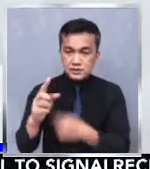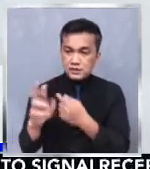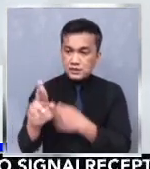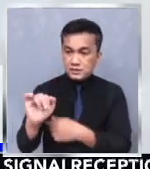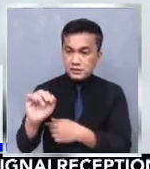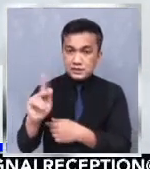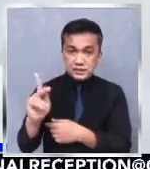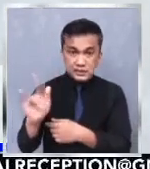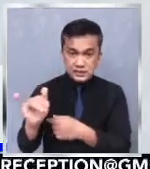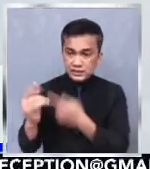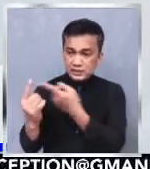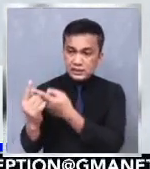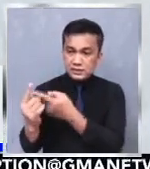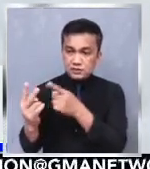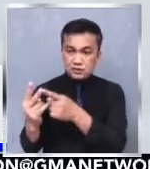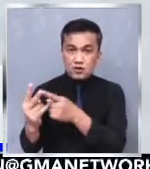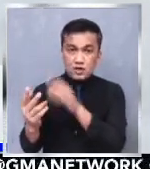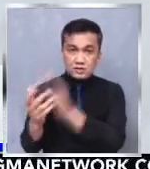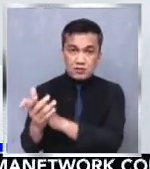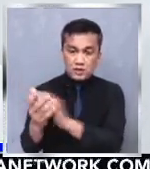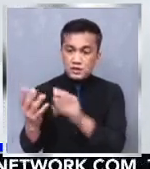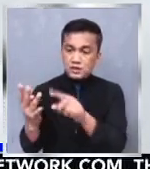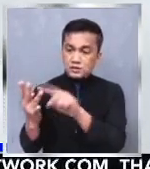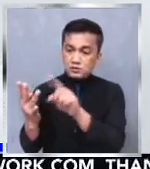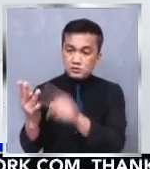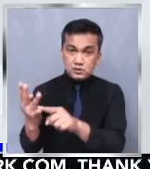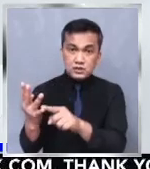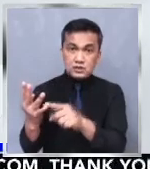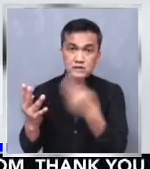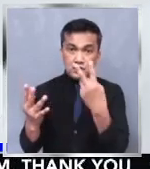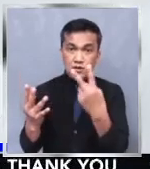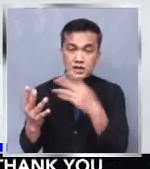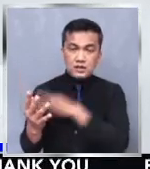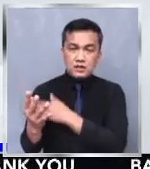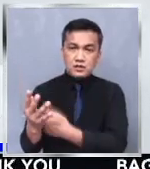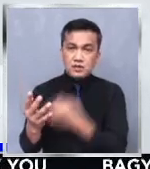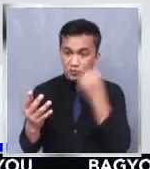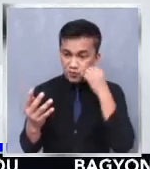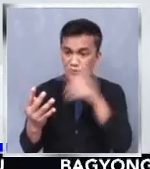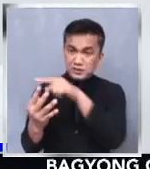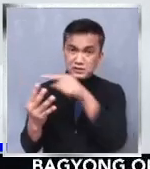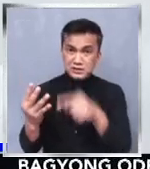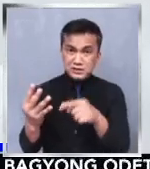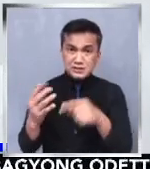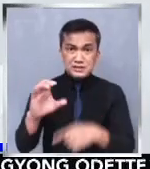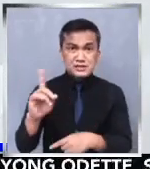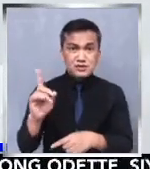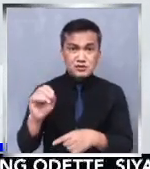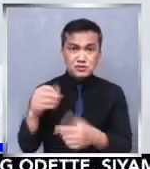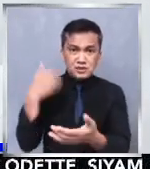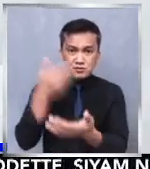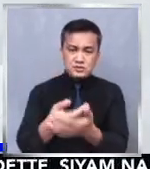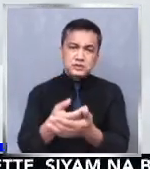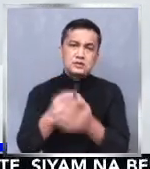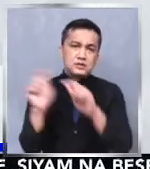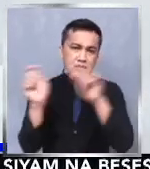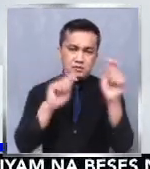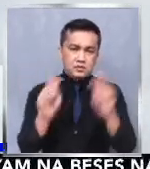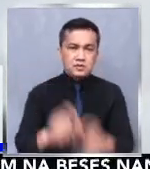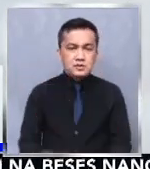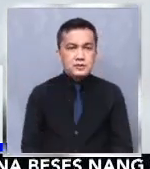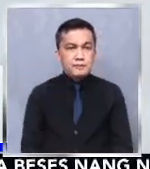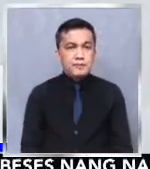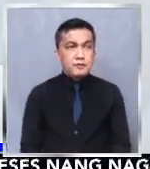asawa at dalawang anak. Pauwi sila sana ng Cagayan de Oro ng abutan ng bagyo. Sabi ng guard, baka